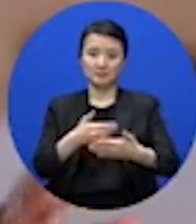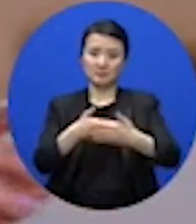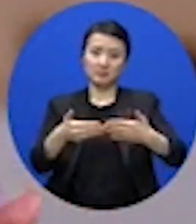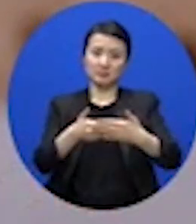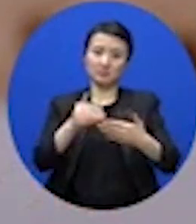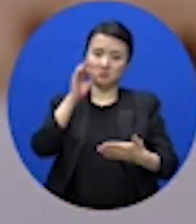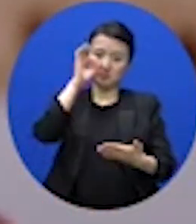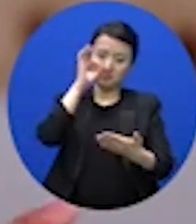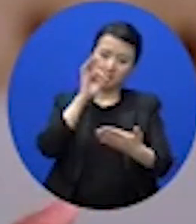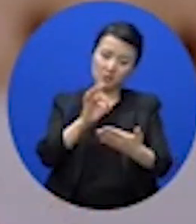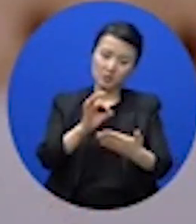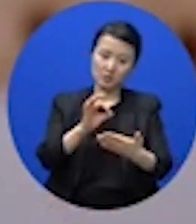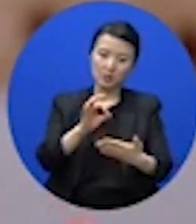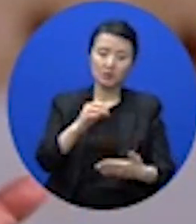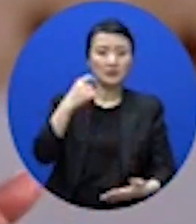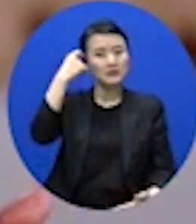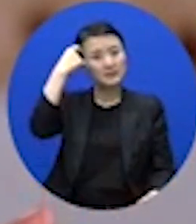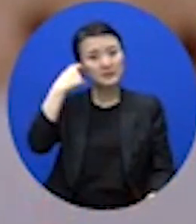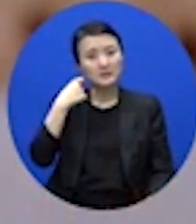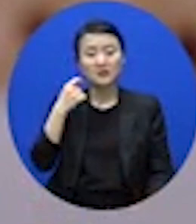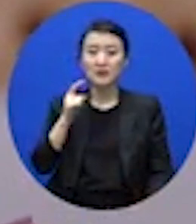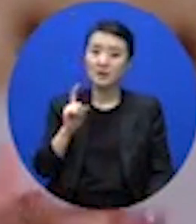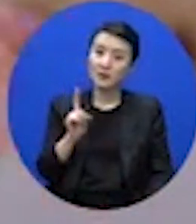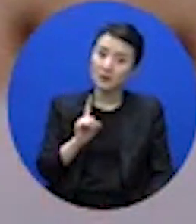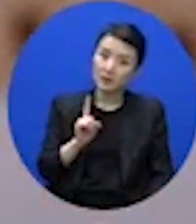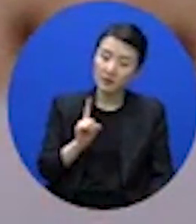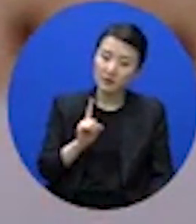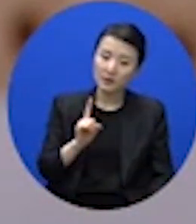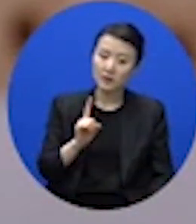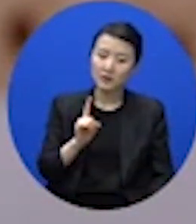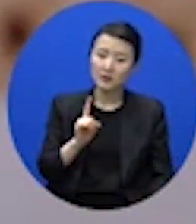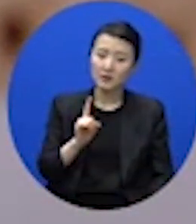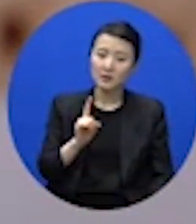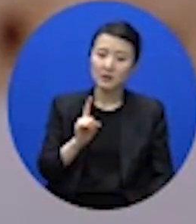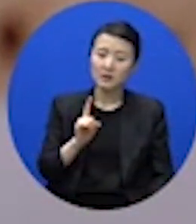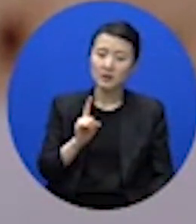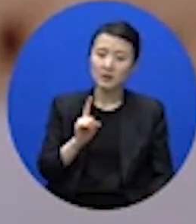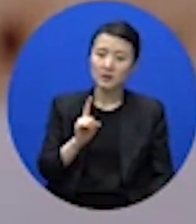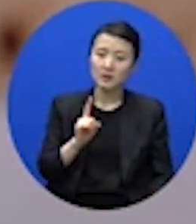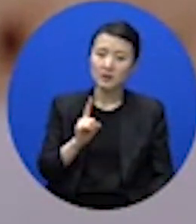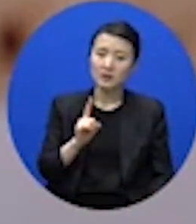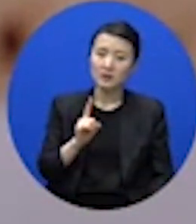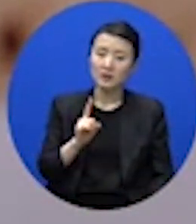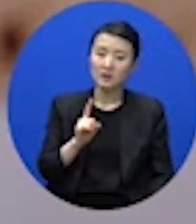때 어떻게 보이느냐를 내가 나를